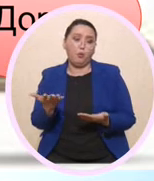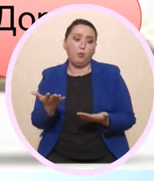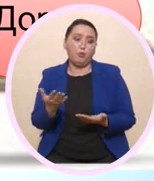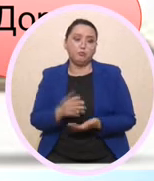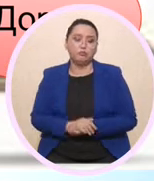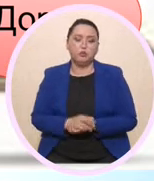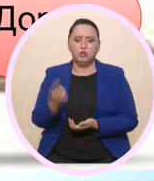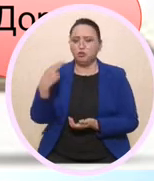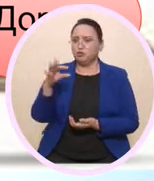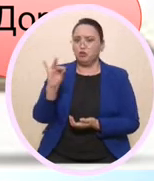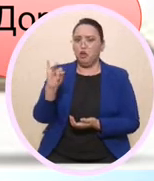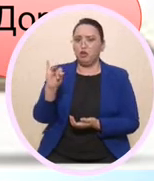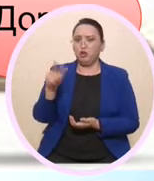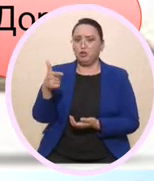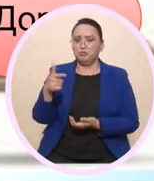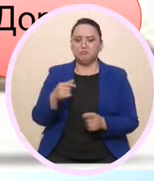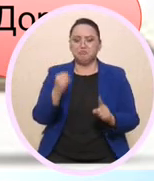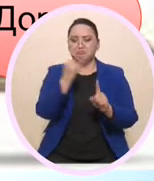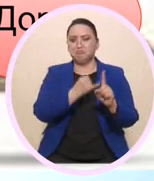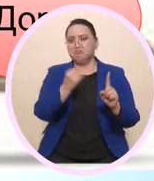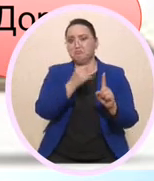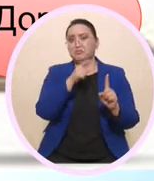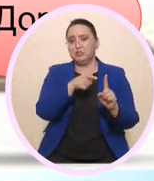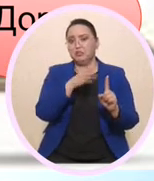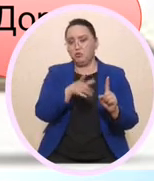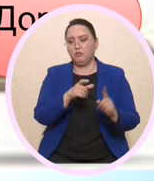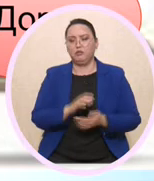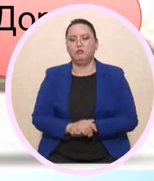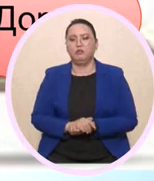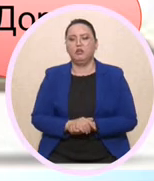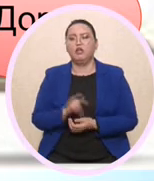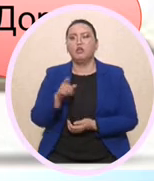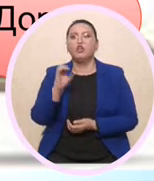Үгүй шүү дээ, тийм ээ хүүхдүүд ээ. Энэ бол юугөөдл.